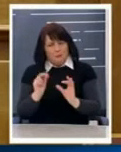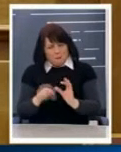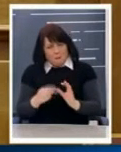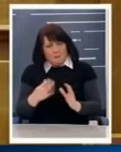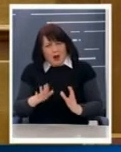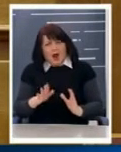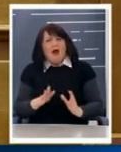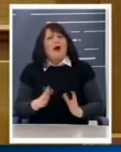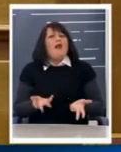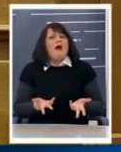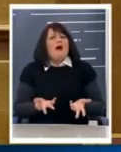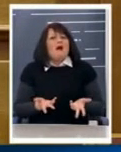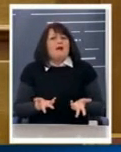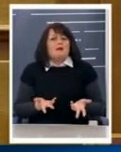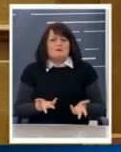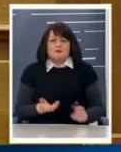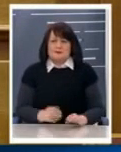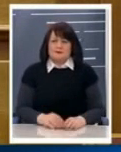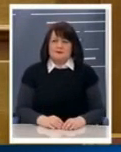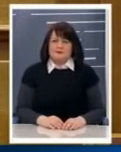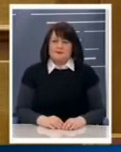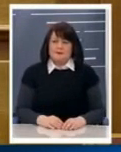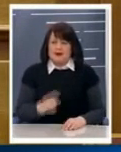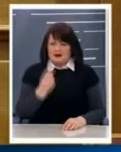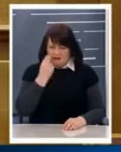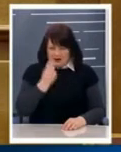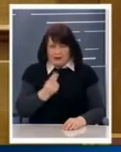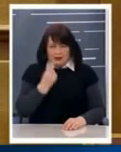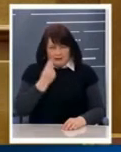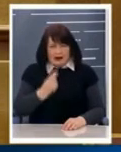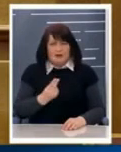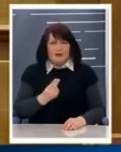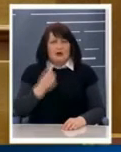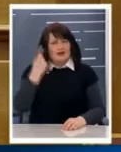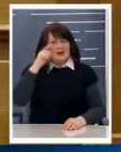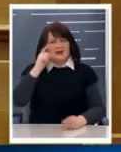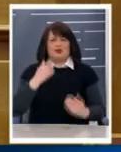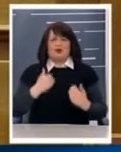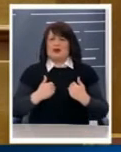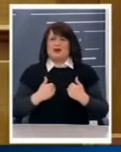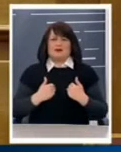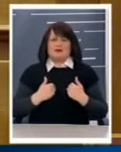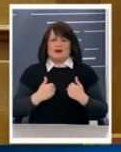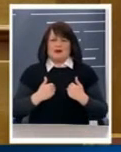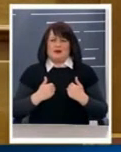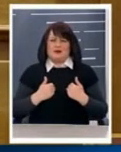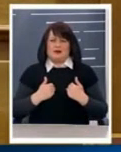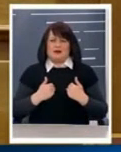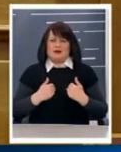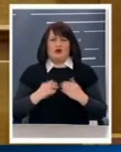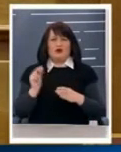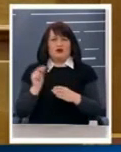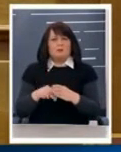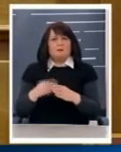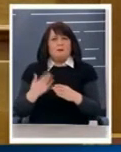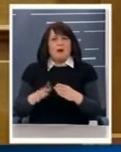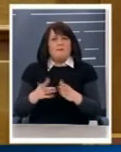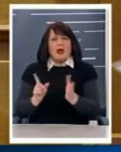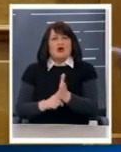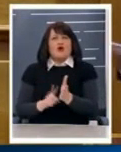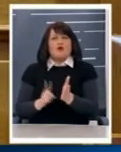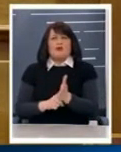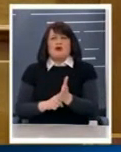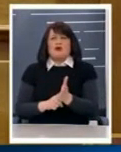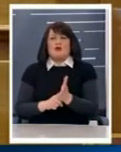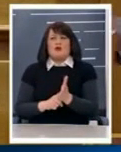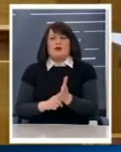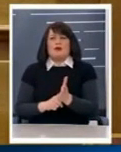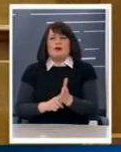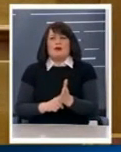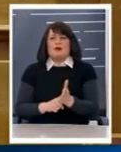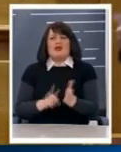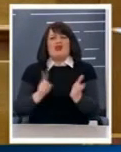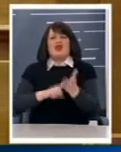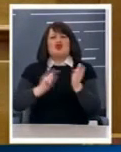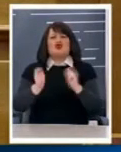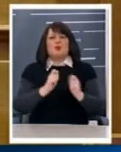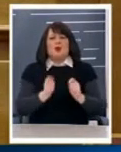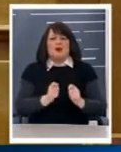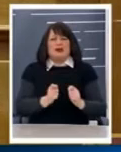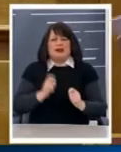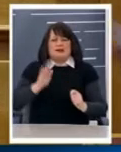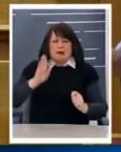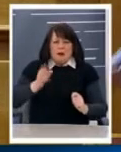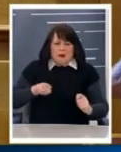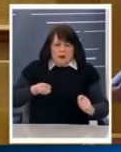Δηλαδή άλλη μια φορά διαπιστώνουμε. Εγώ δεν το ήξερα, δεν το είχα πάρει και χαμπάρι ότι είχαν ψηφιστεί αυτοί οι νόμοι. Έτσι που τα φέρνετε